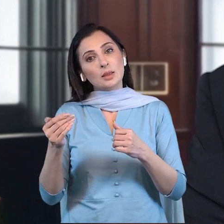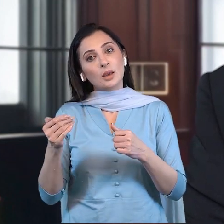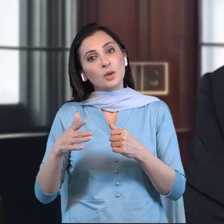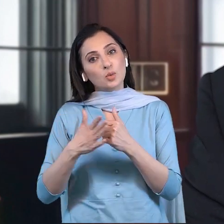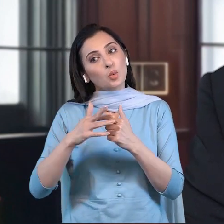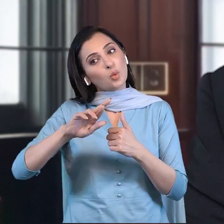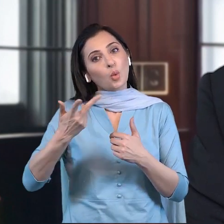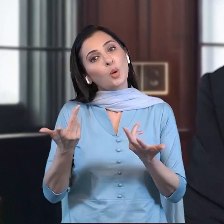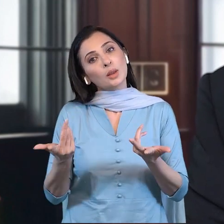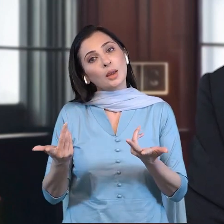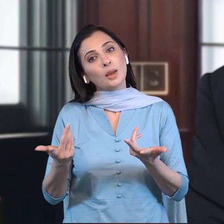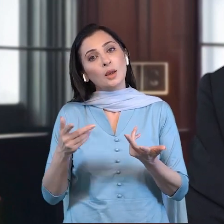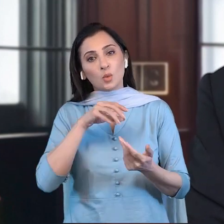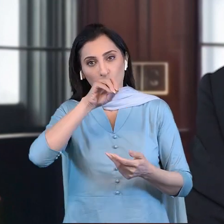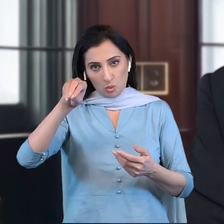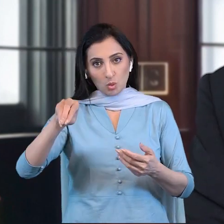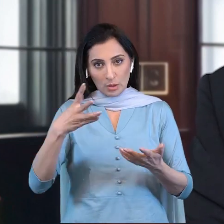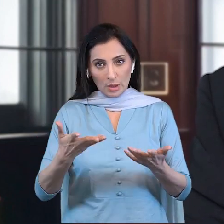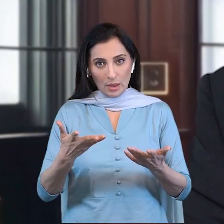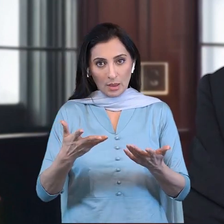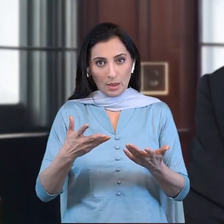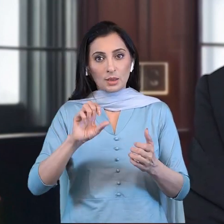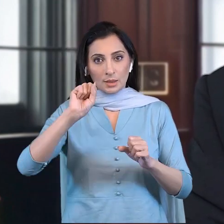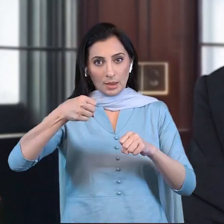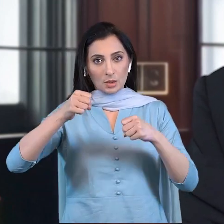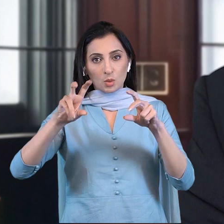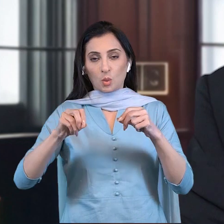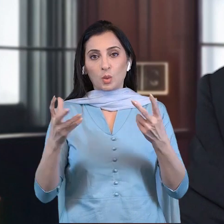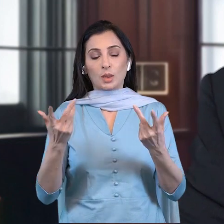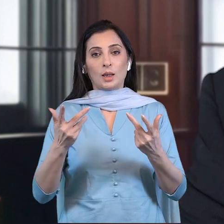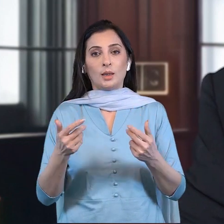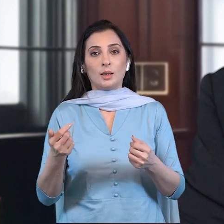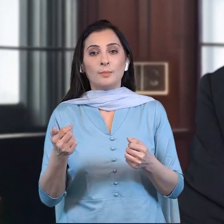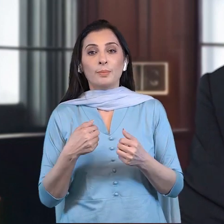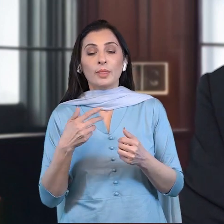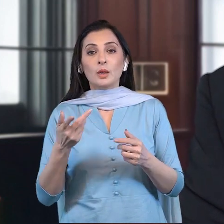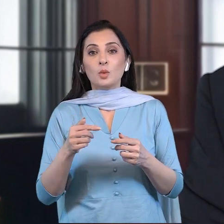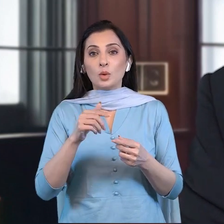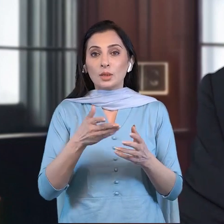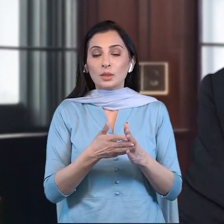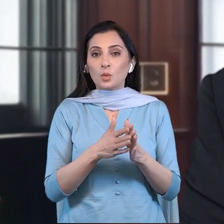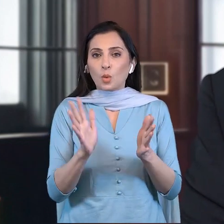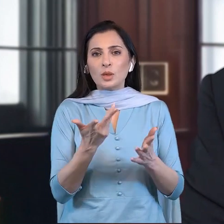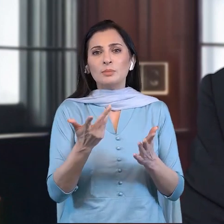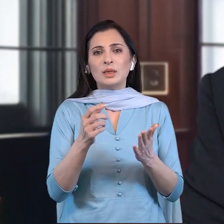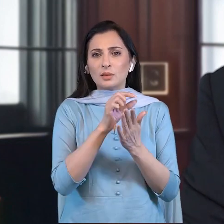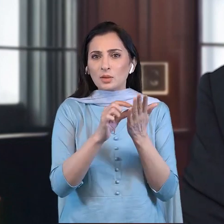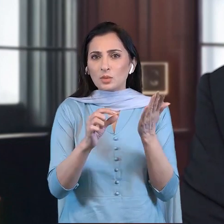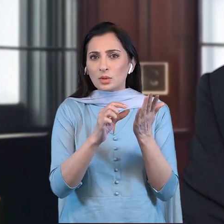ضرور اپنا حق مانگیں اپنے ہونے والے شوہر کے ساتھ، کیونکہ یہ ان کا رائٹ ہے۔